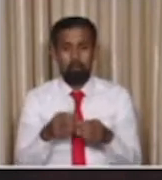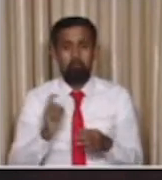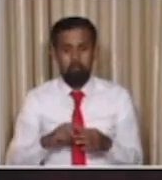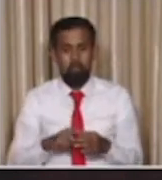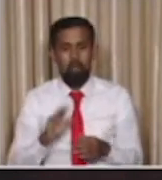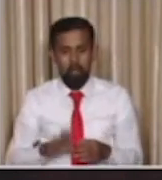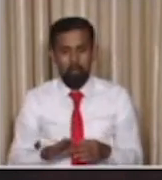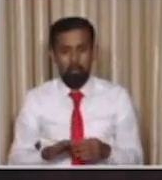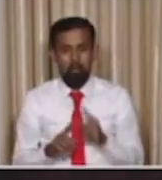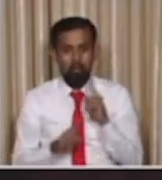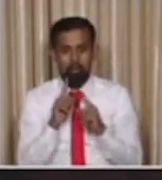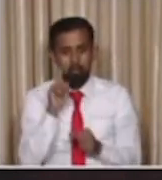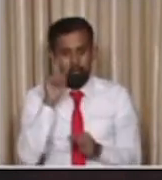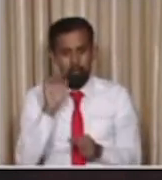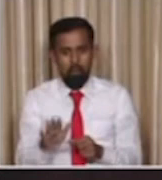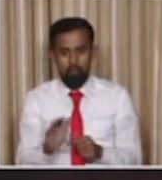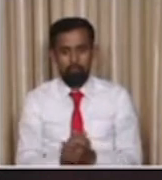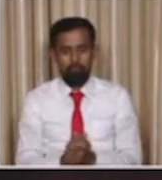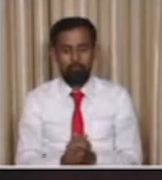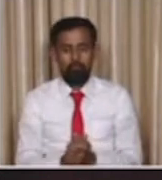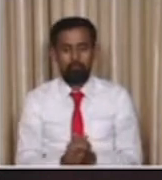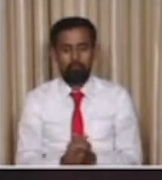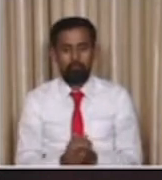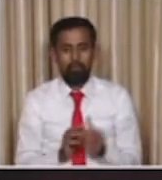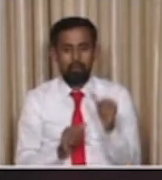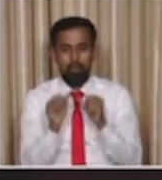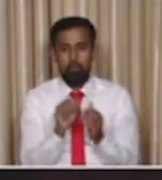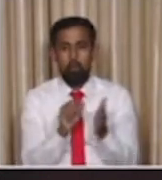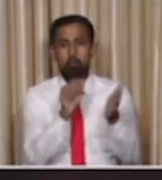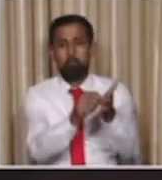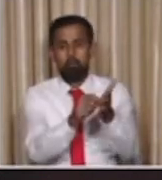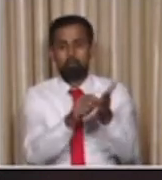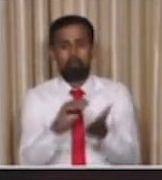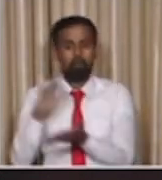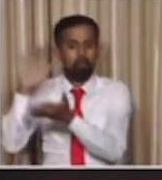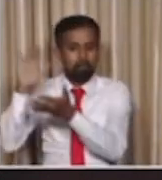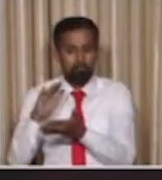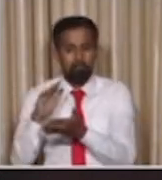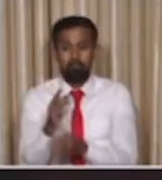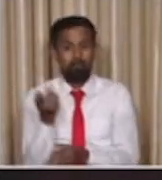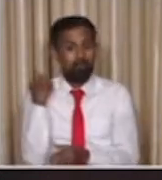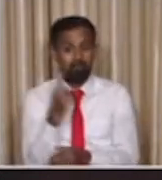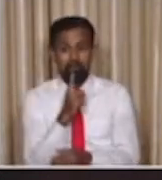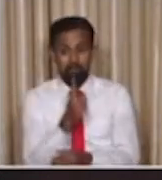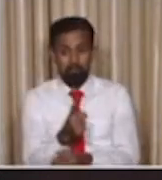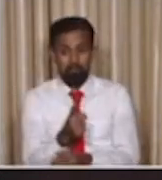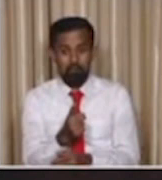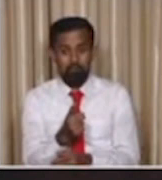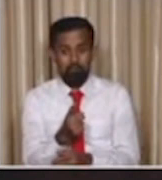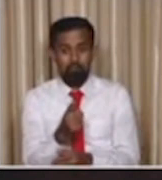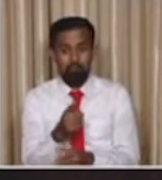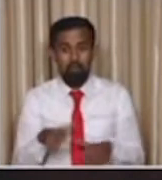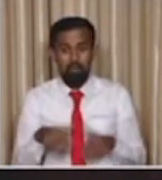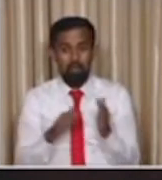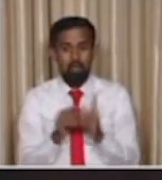අපි කතා කරන්න බලාපොරොත්තු වෙනවා. ඒ වගේම ඖෂධ ඇනුම් කිරීම හා ගෙන්වීම, මම අර මුලින් කියපු එක, මේක ගෙන්නන්නේ